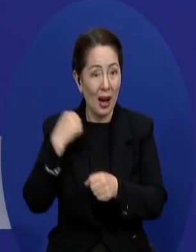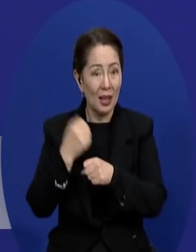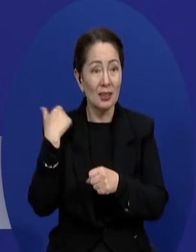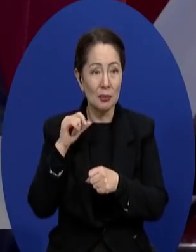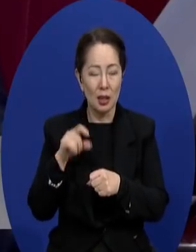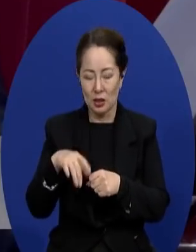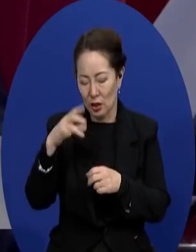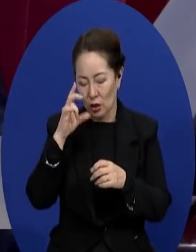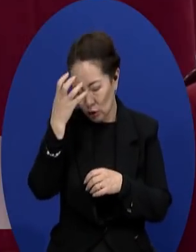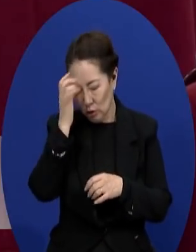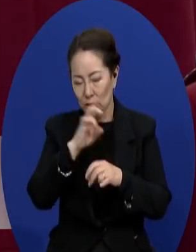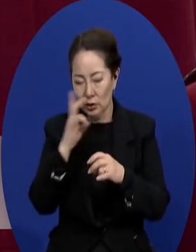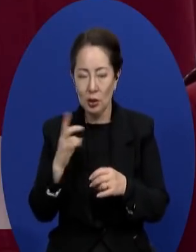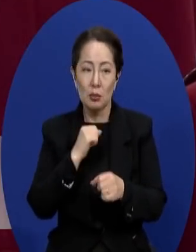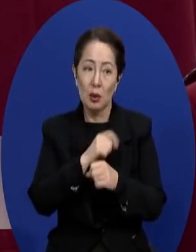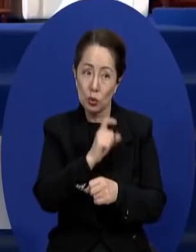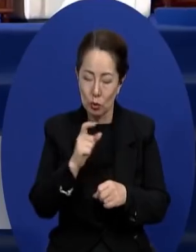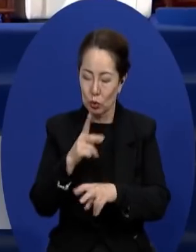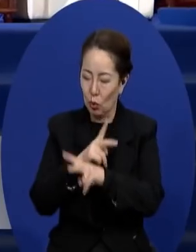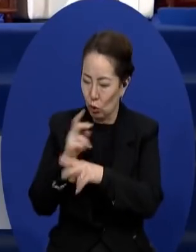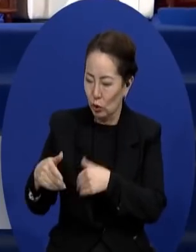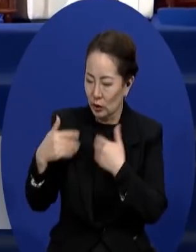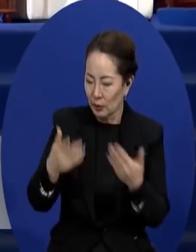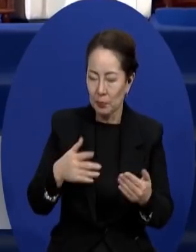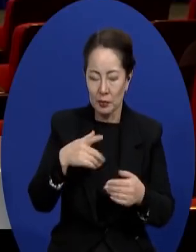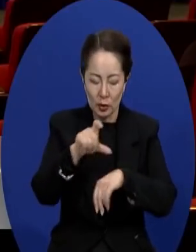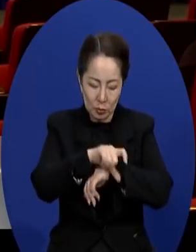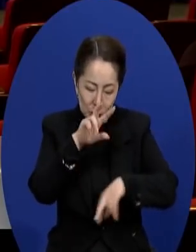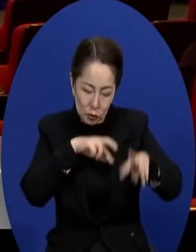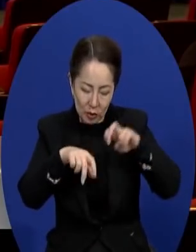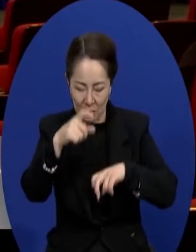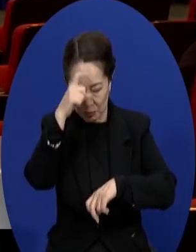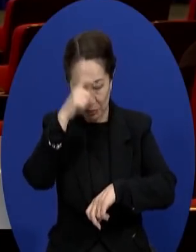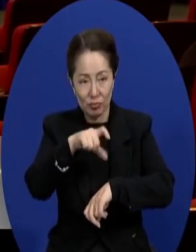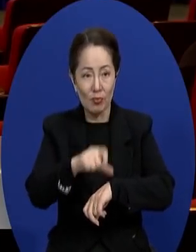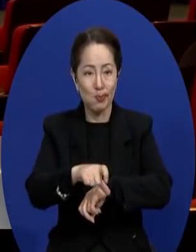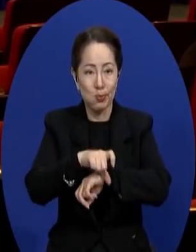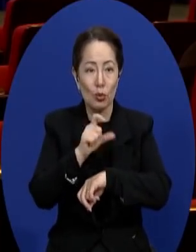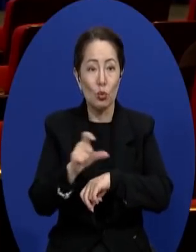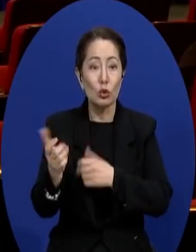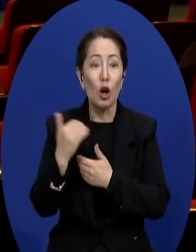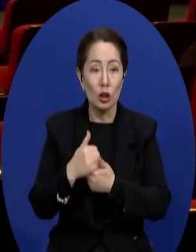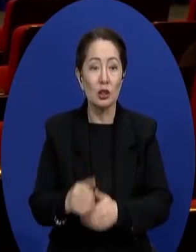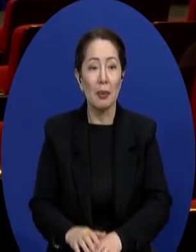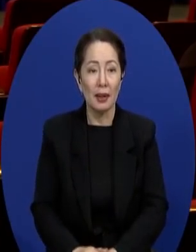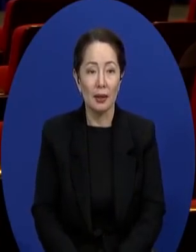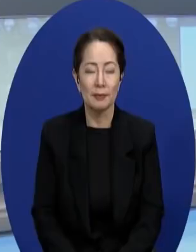нийгмийн зөвтгөлтнүүд болон хууль тогтоогчид эрдэмтэд судлаачдын төлөөлөл оролцлоо.